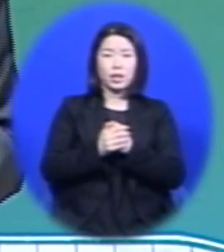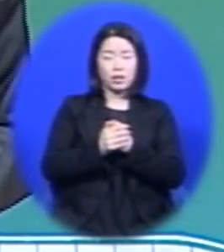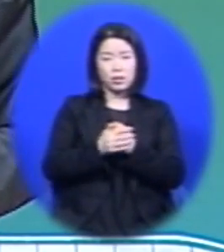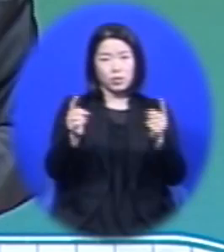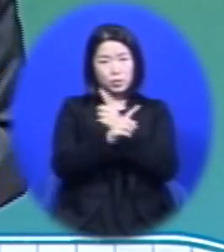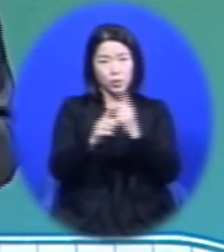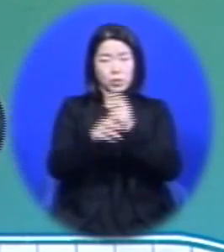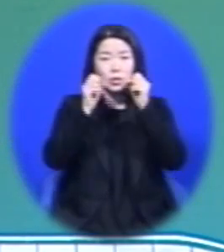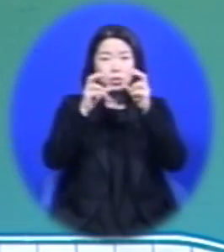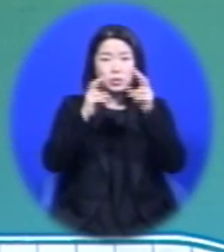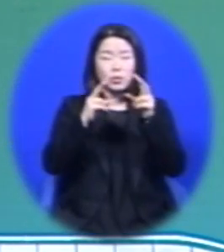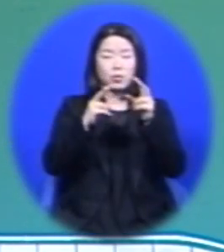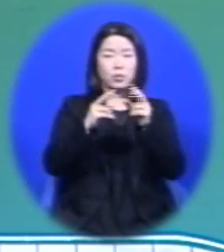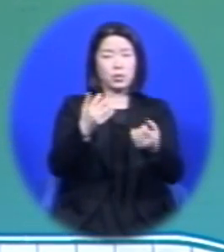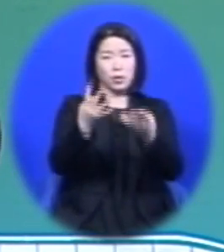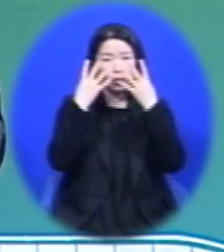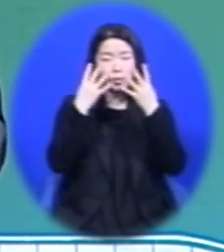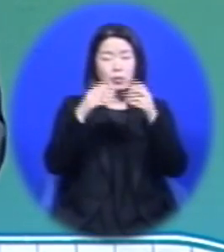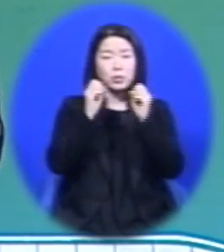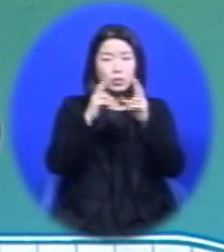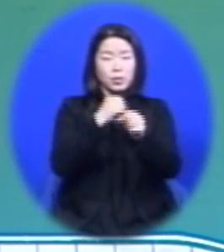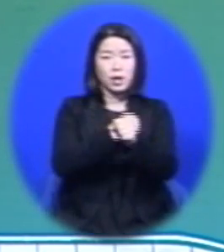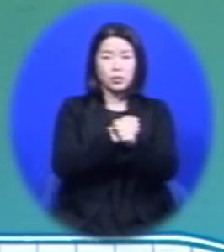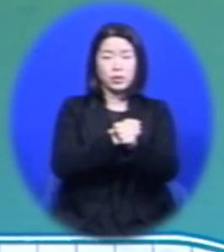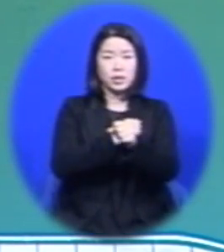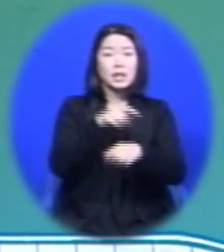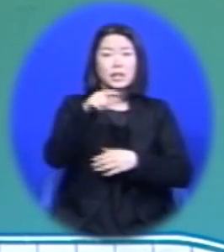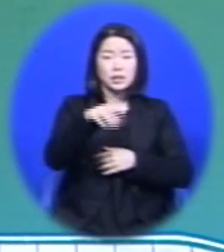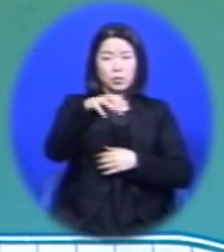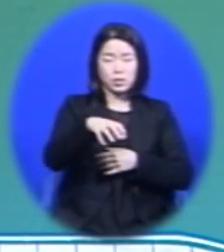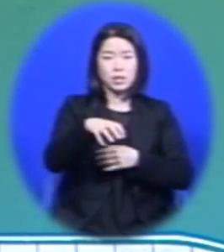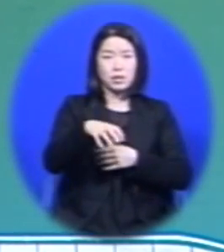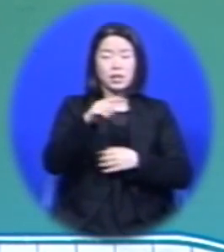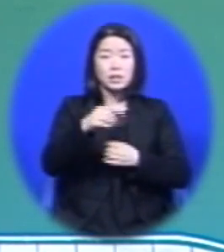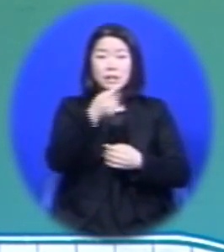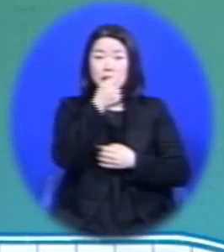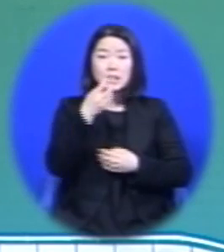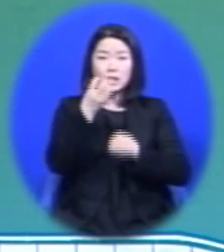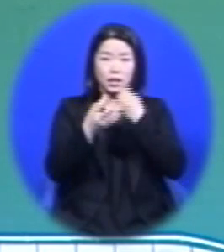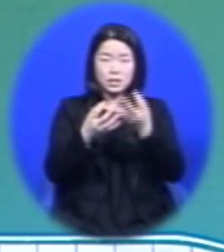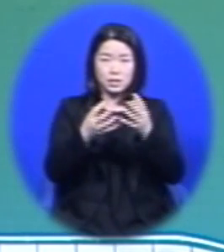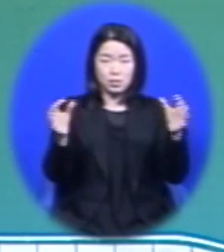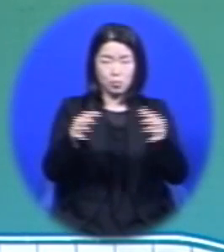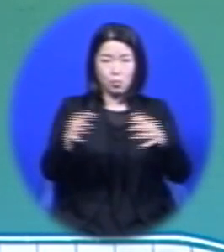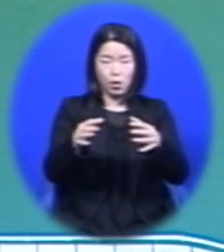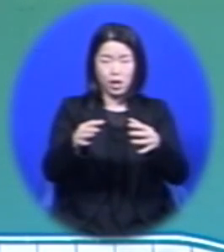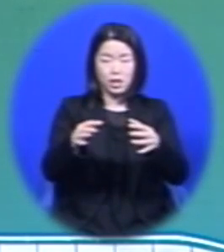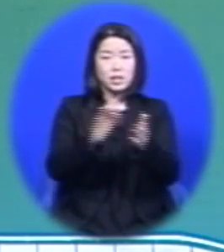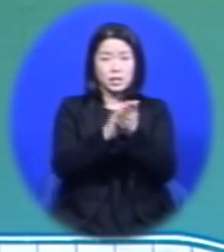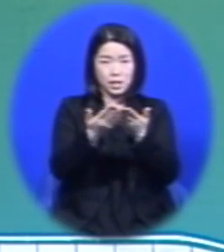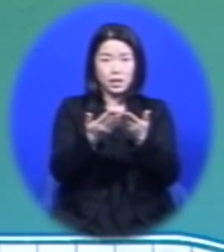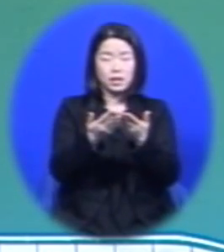교정선교회, 교도소 선교를 하고 있는 거기서 그 간증을 묶은 책에서 제목을